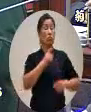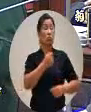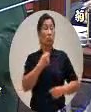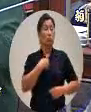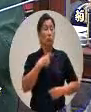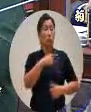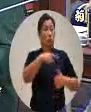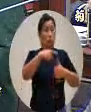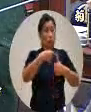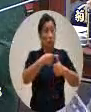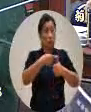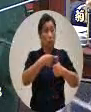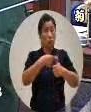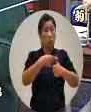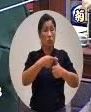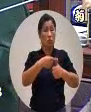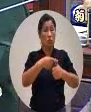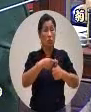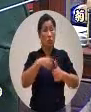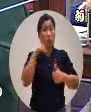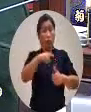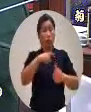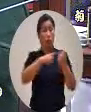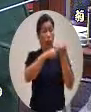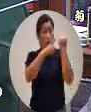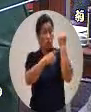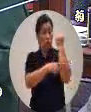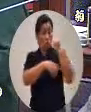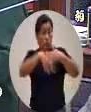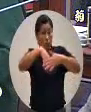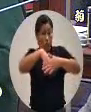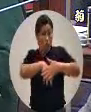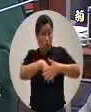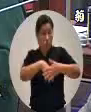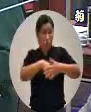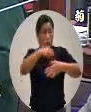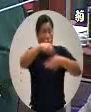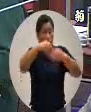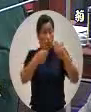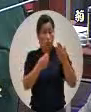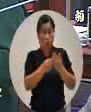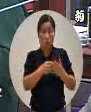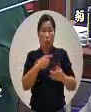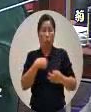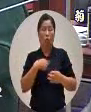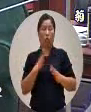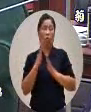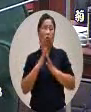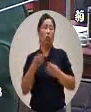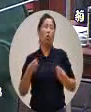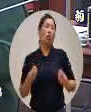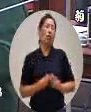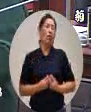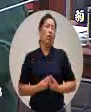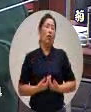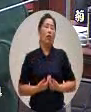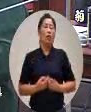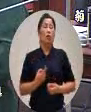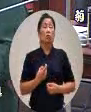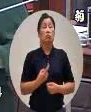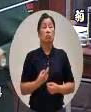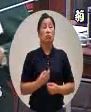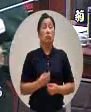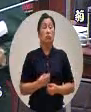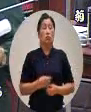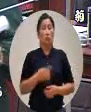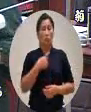有的這個法令規定裡面市政府是沒有裁條但是我同意